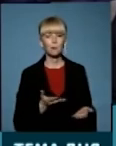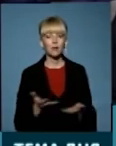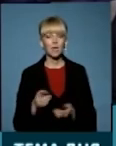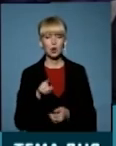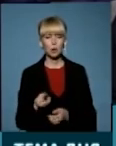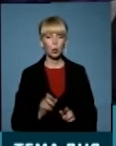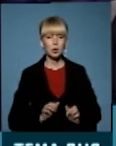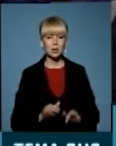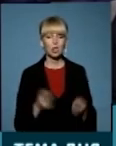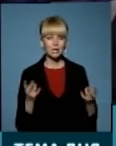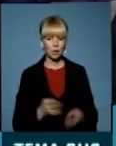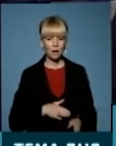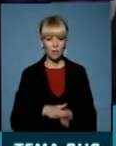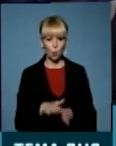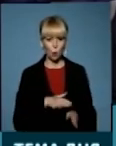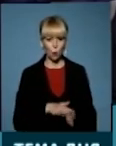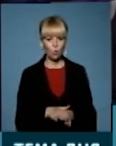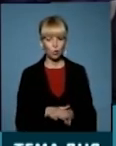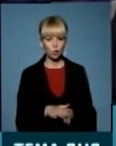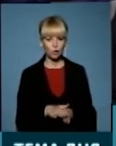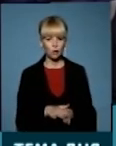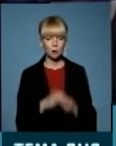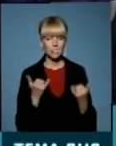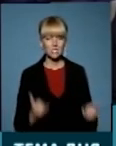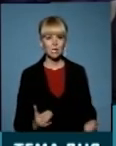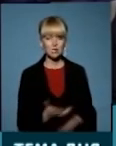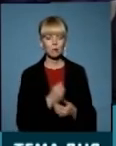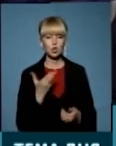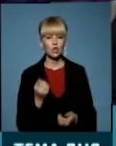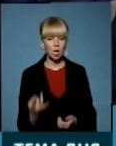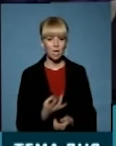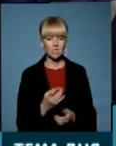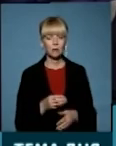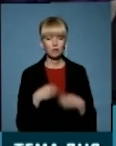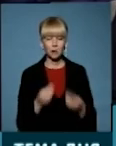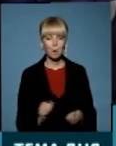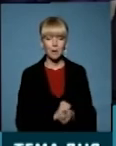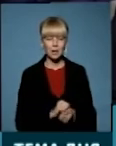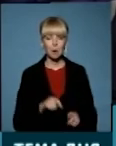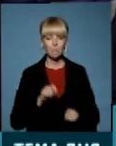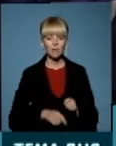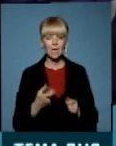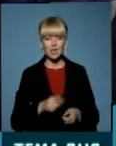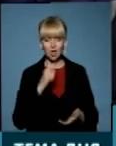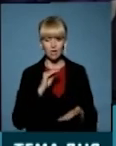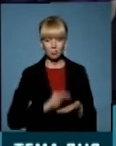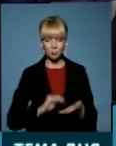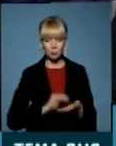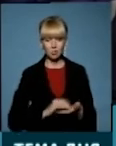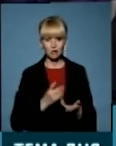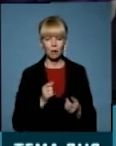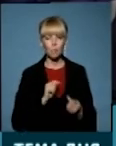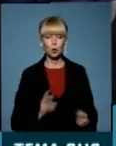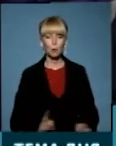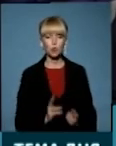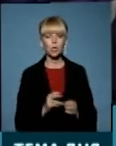йому заходи треба виконувати. Зараз ми ще раз їм вручили матеріали перевірки, де зазначаються